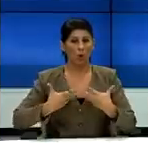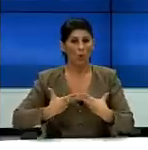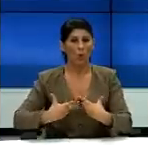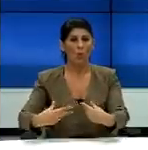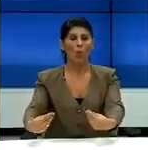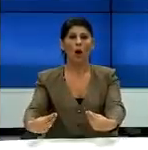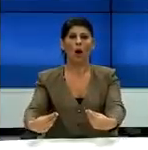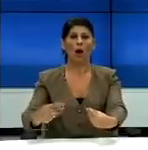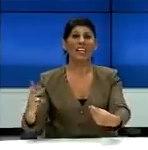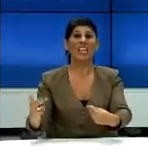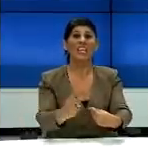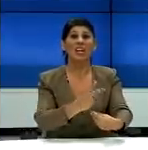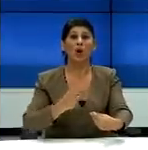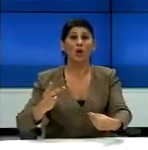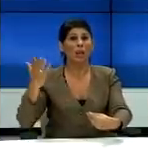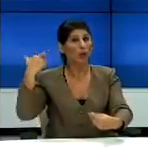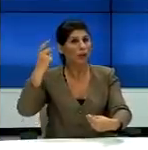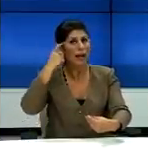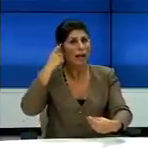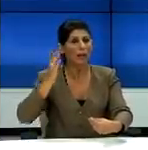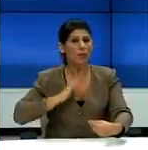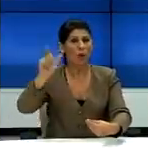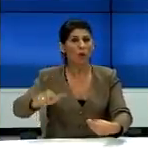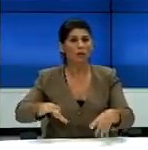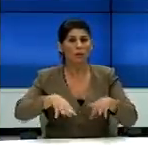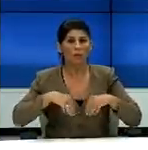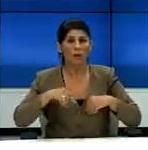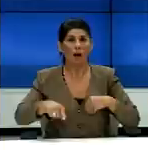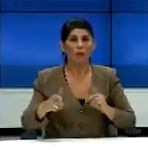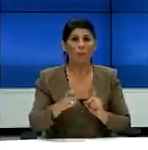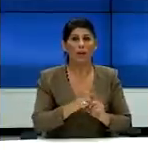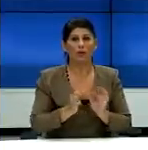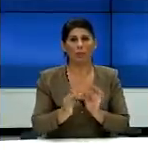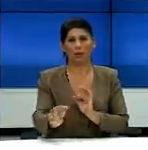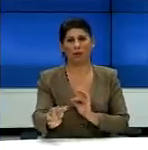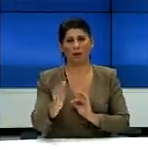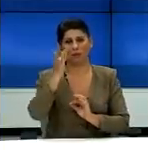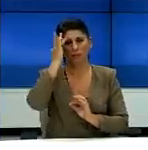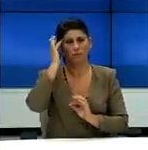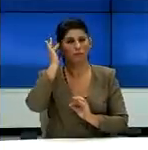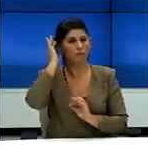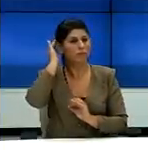πολίτες πόσο σημαντικό ήταν τότε να αποδεχθούν αυτά τα περιοριστικά μέτρα.